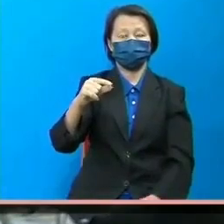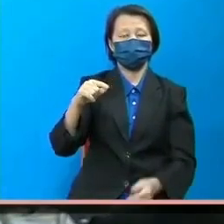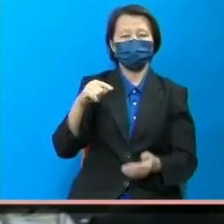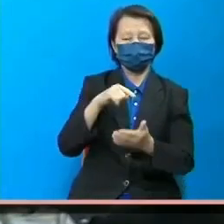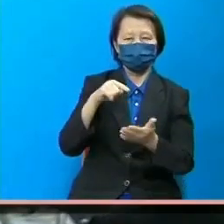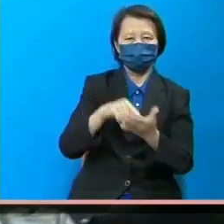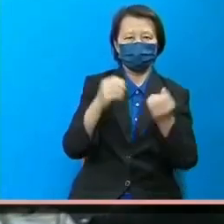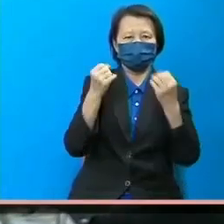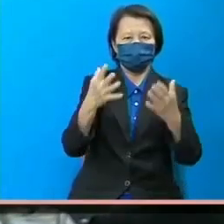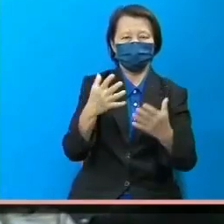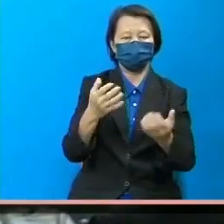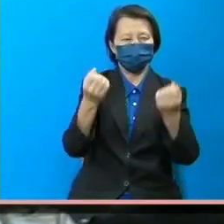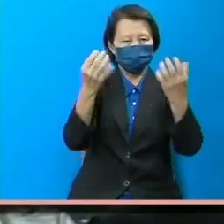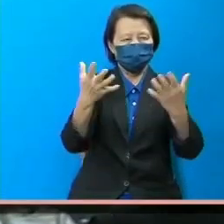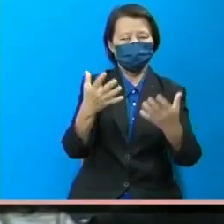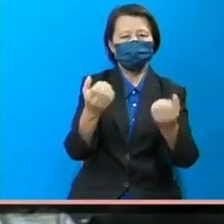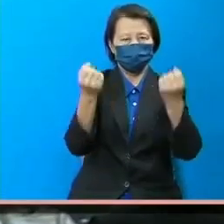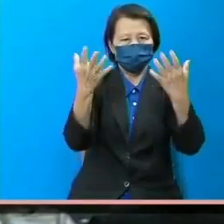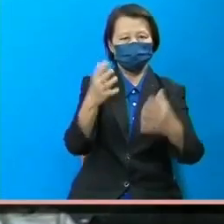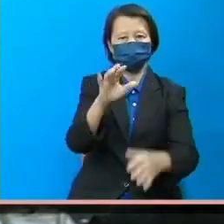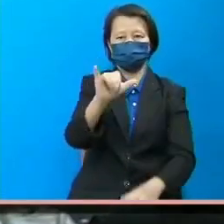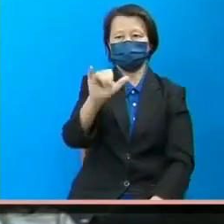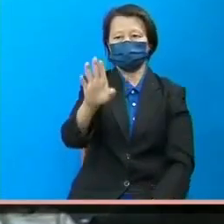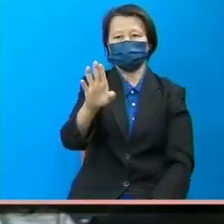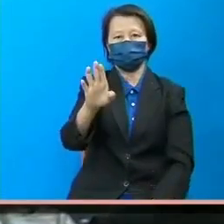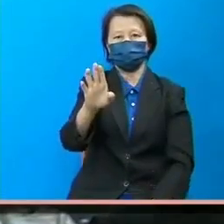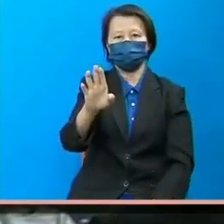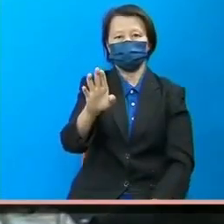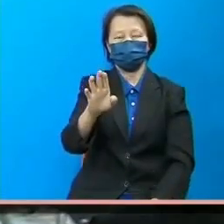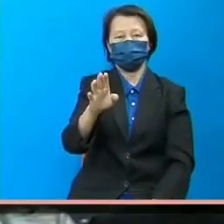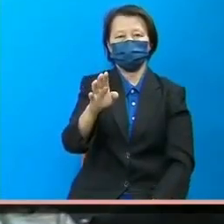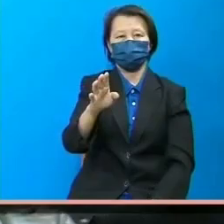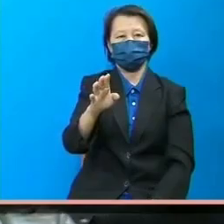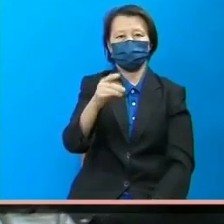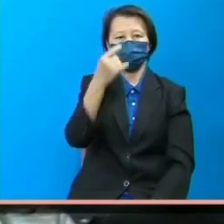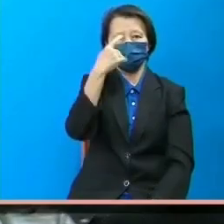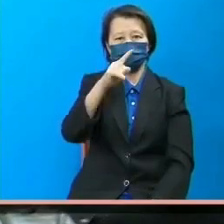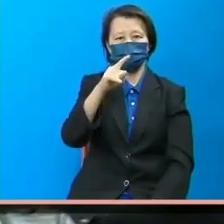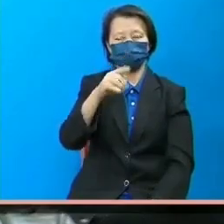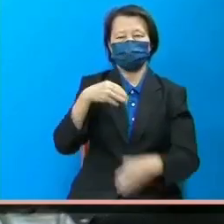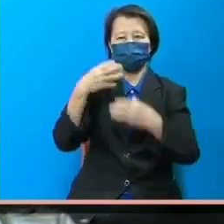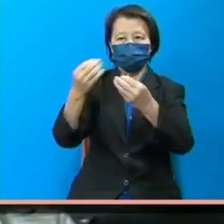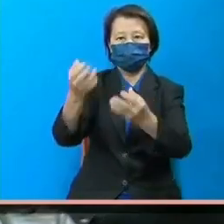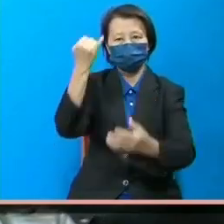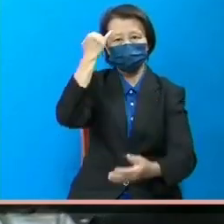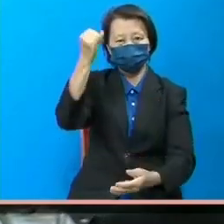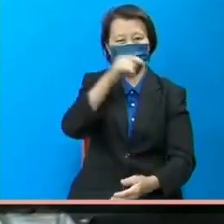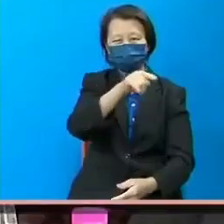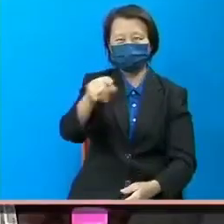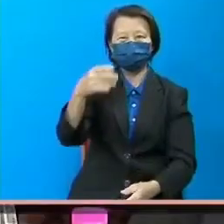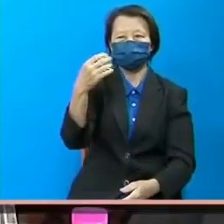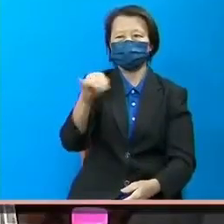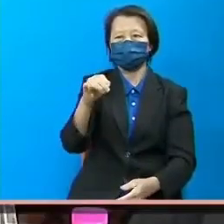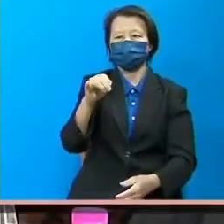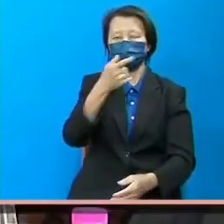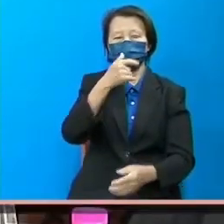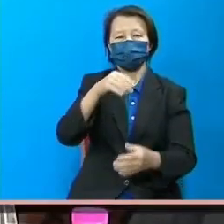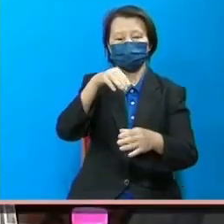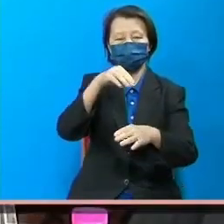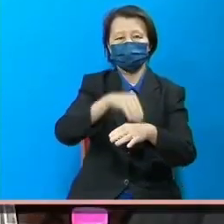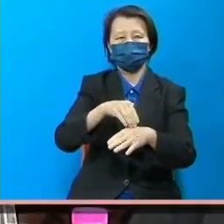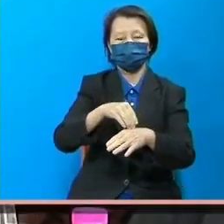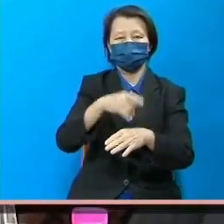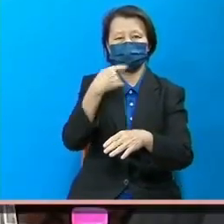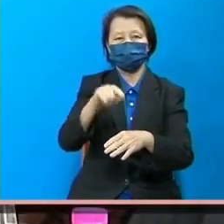ramai Lelim Muhammad yang tidak dapat kesempatan menyampaikan pandangan mereka dalam sesi ini